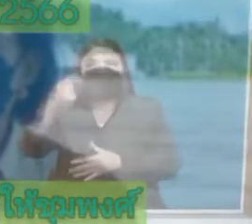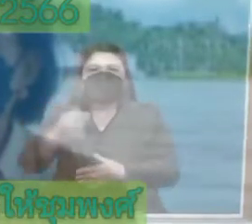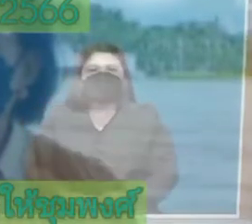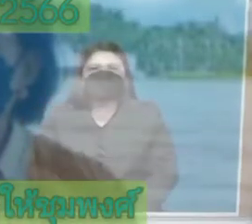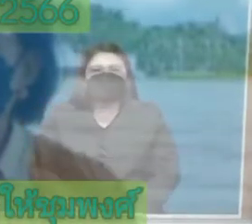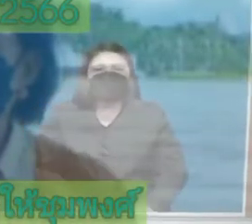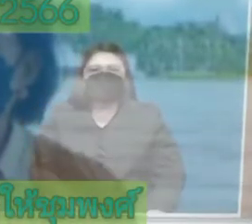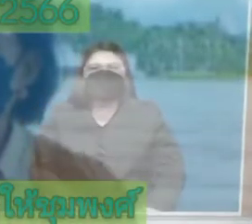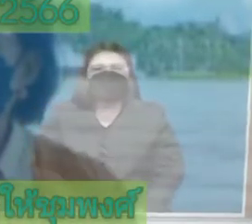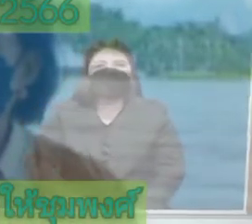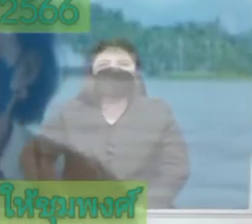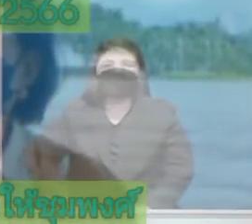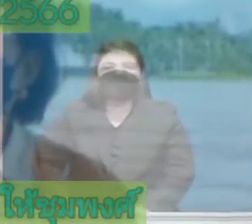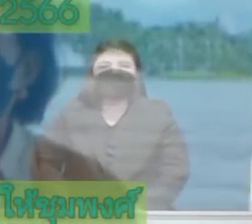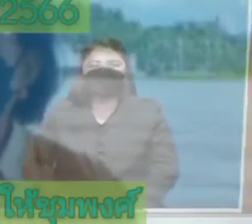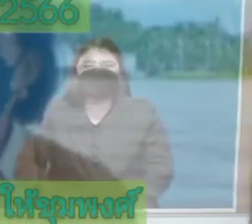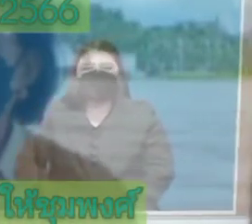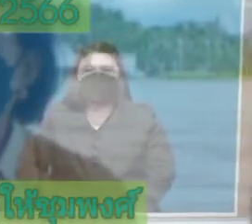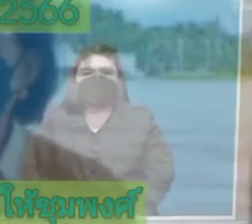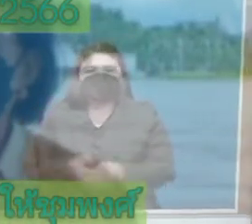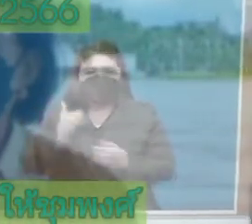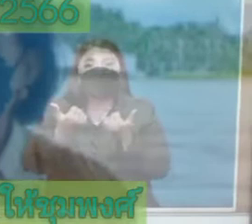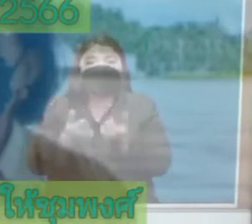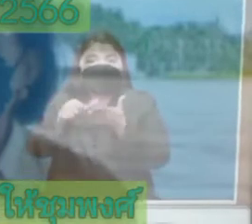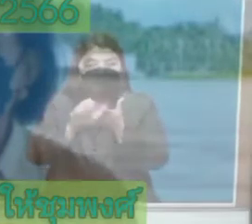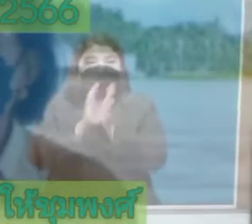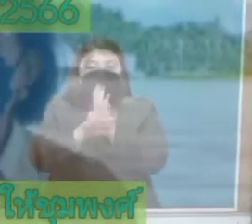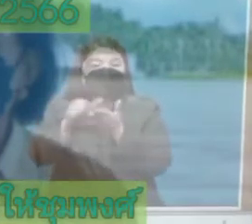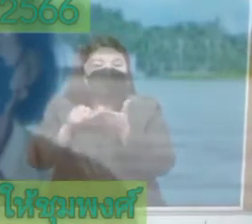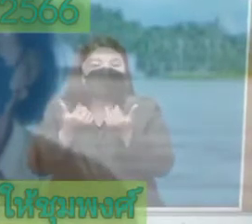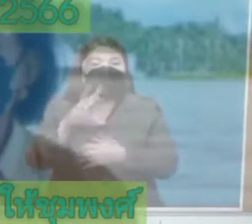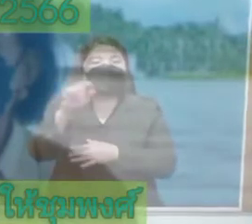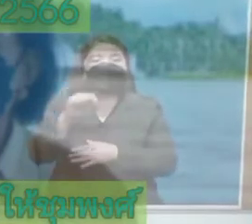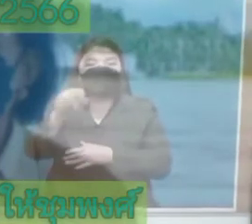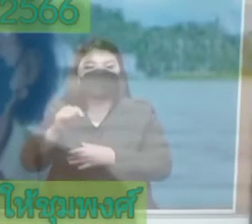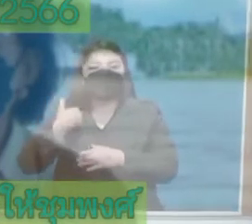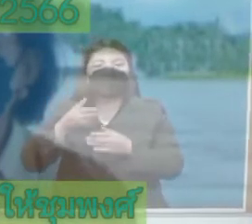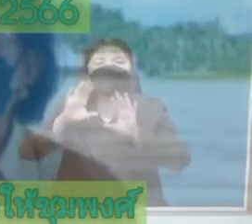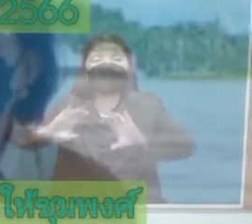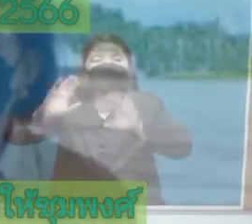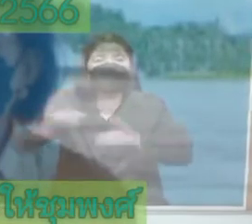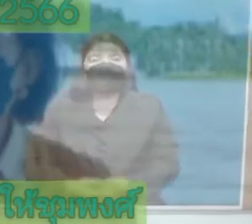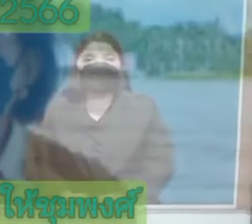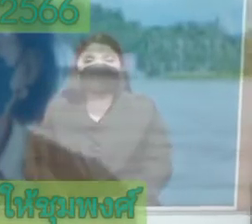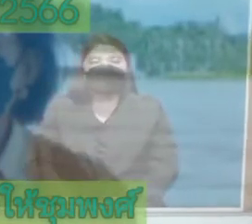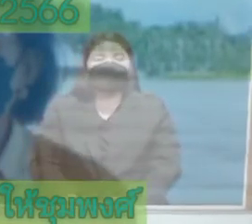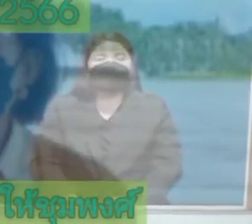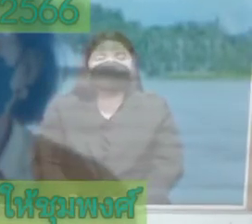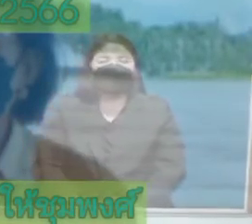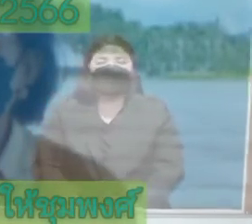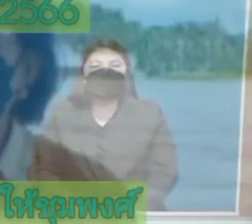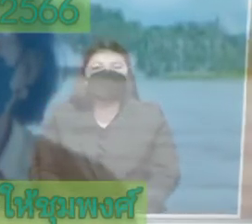ฒนาที่ก็เดินหน้าไปมากพอสมควรวันนี้รัฐบาลก็ปรับแก้ว่า 30% ของมาภาครัฐเนี่ยจัดซื้อสินค้า